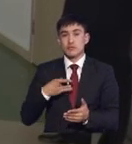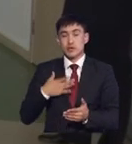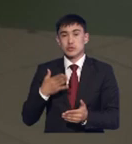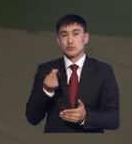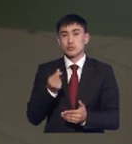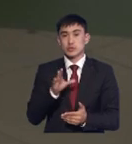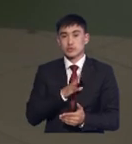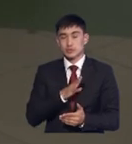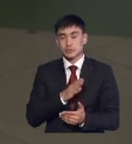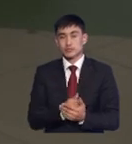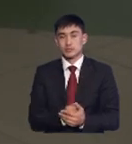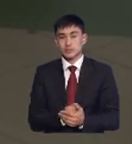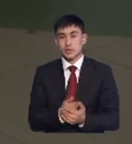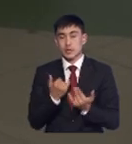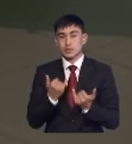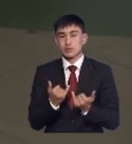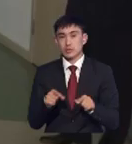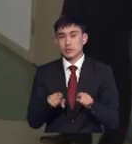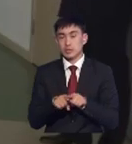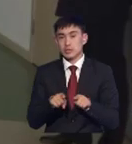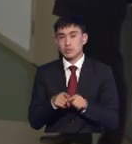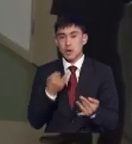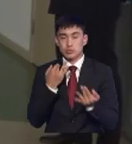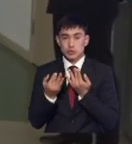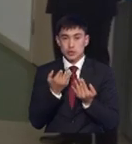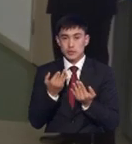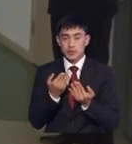средств. Сегодня также мы